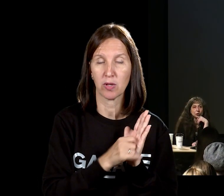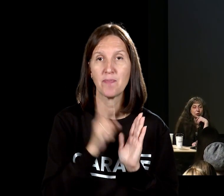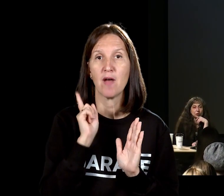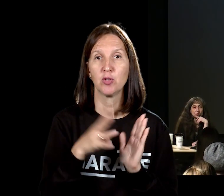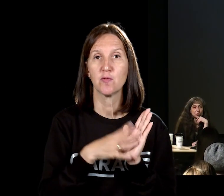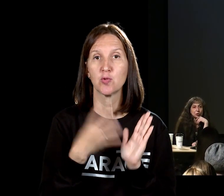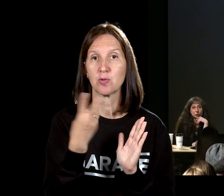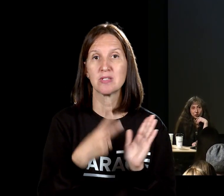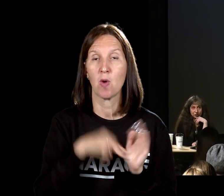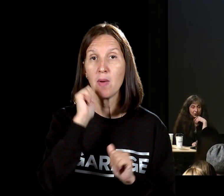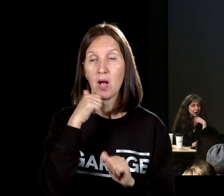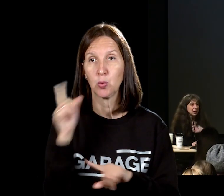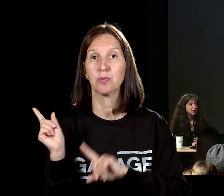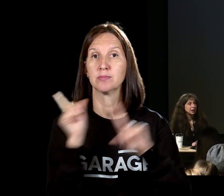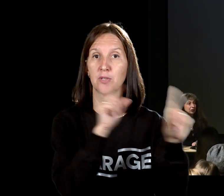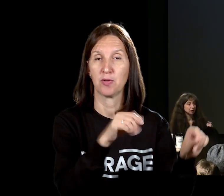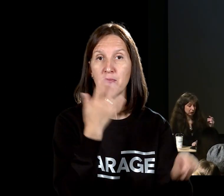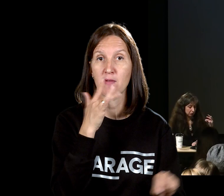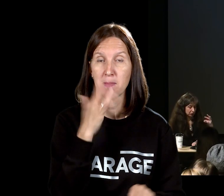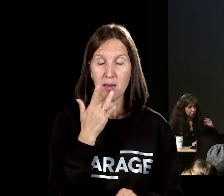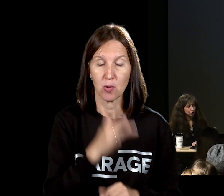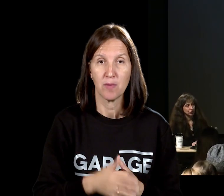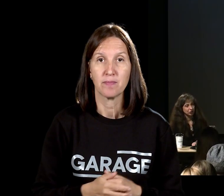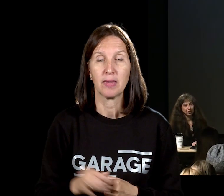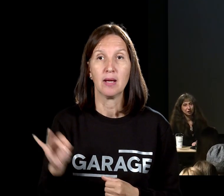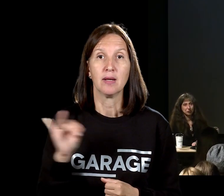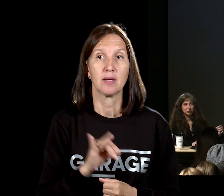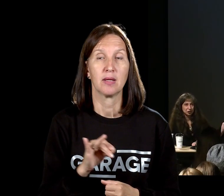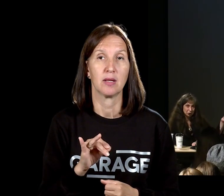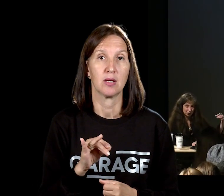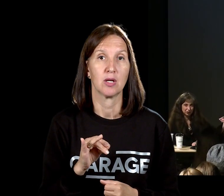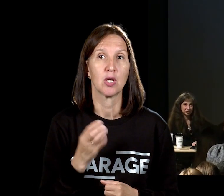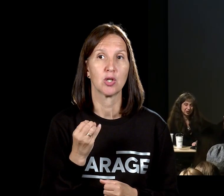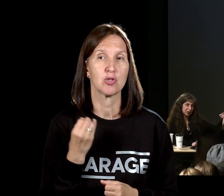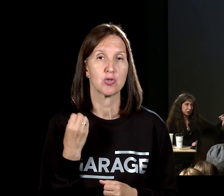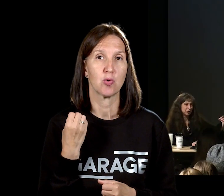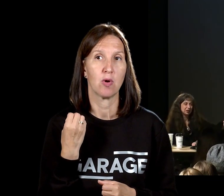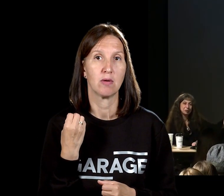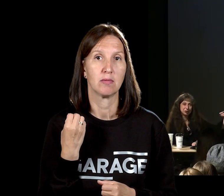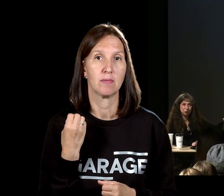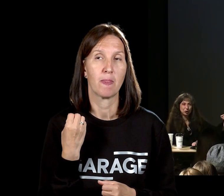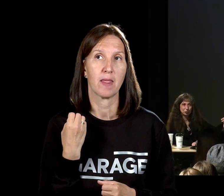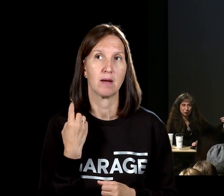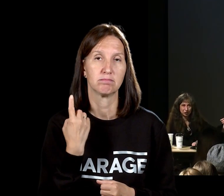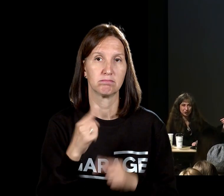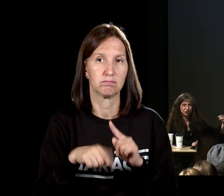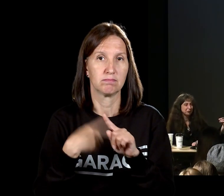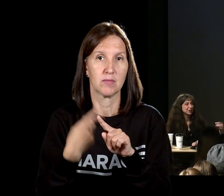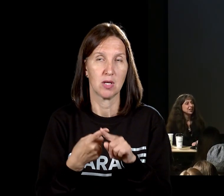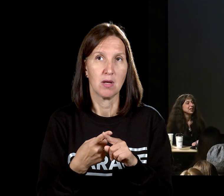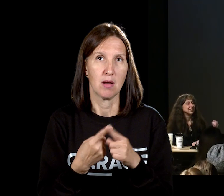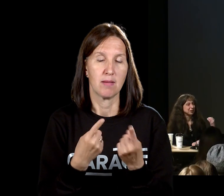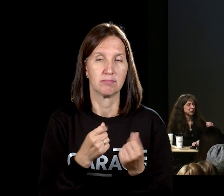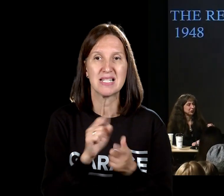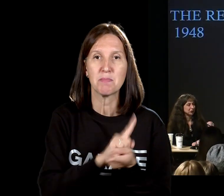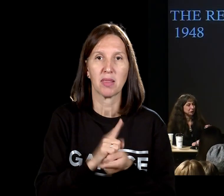ему наконец удается в эту Америку отправиться. И как бы еще один этот скачок, да, это опять более плотная